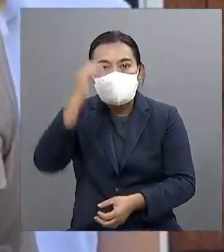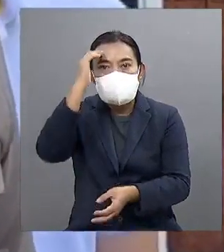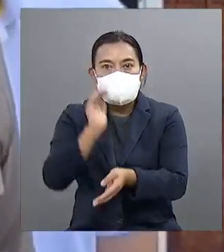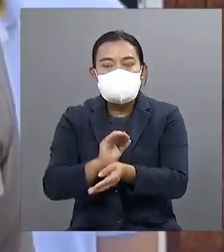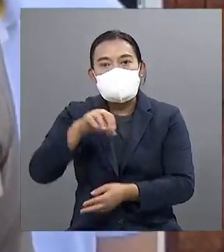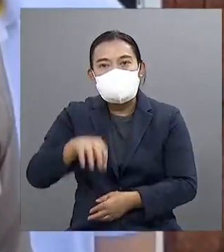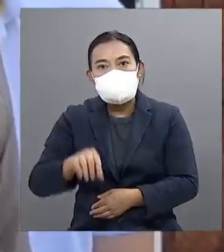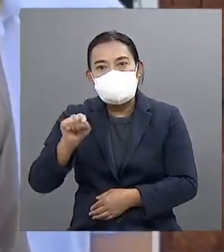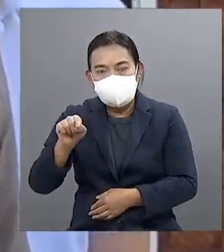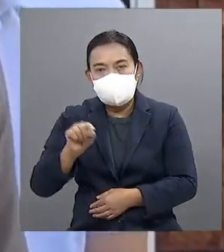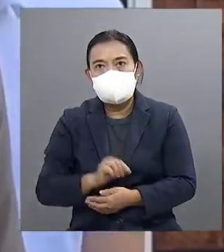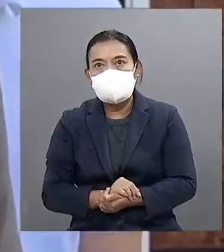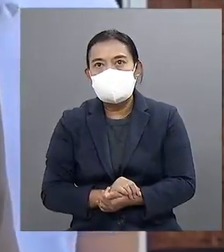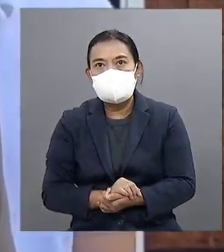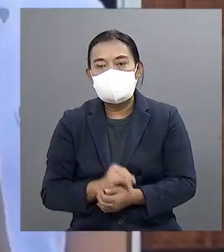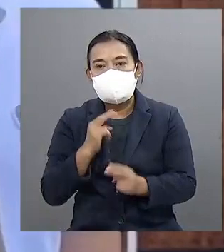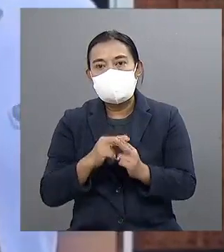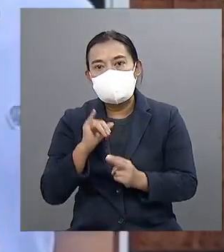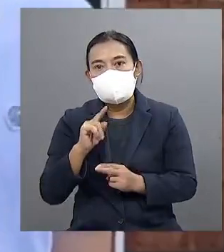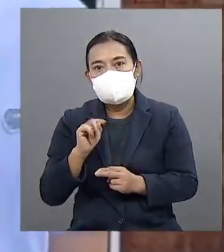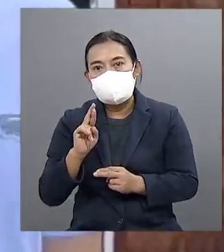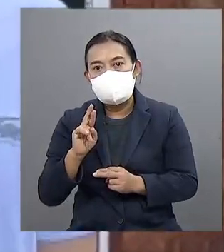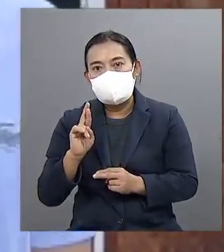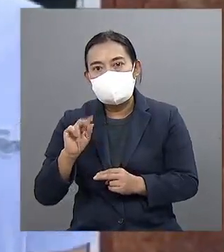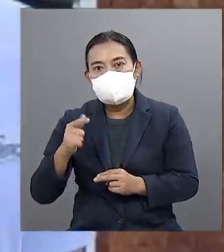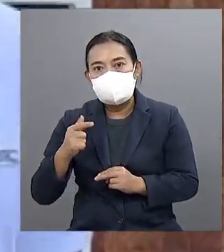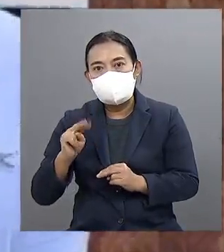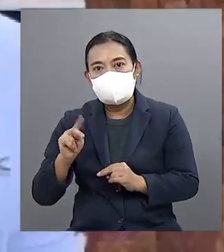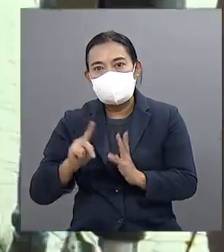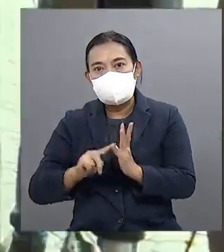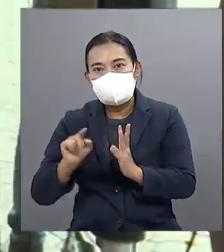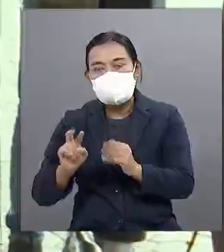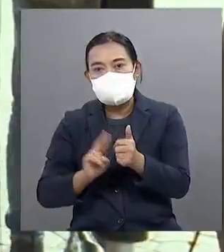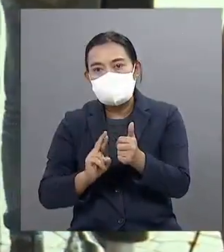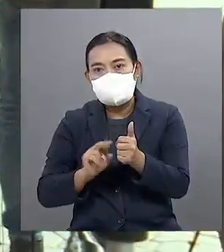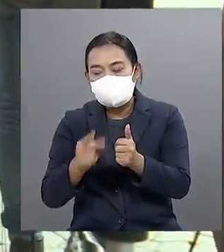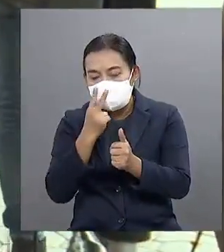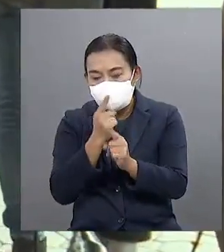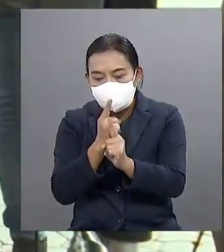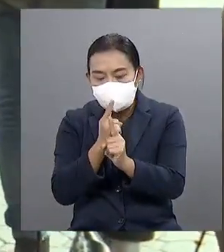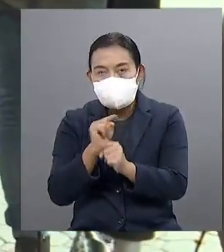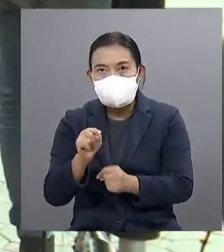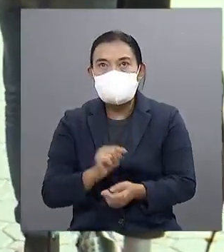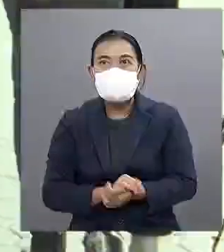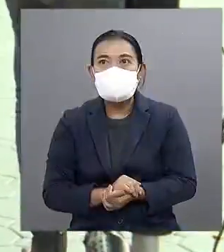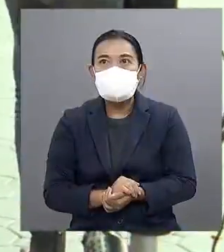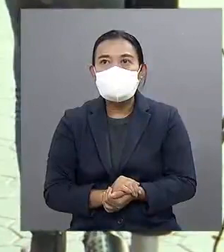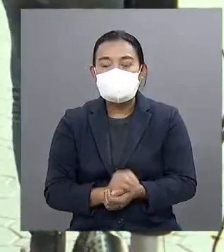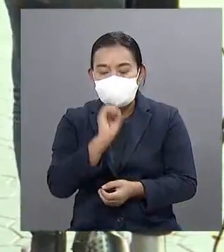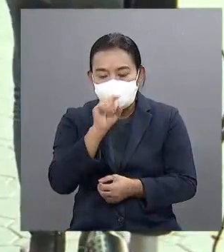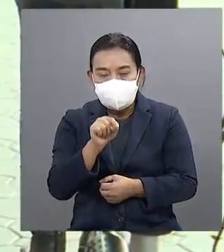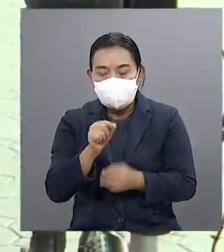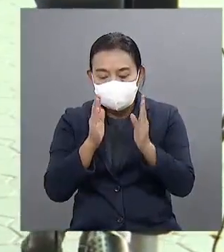ตรีไตรรงค์ผิวพันธ์รองผู้บัญชาการตำรวจนครบาลไปติดตามคดีครับและยืนยันว่าคดีนี้ไม่มีใครเข้าม